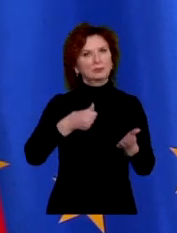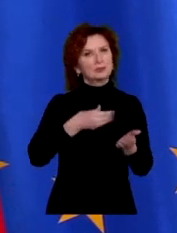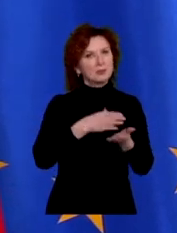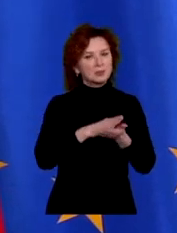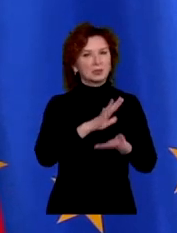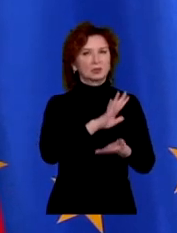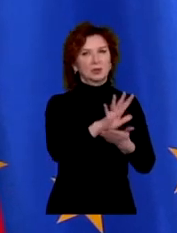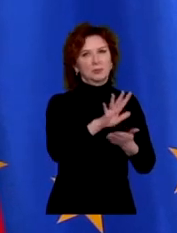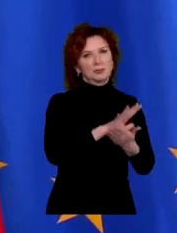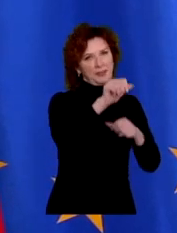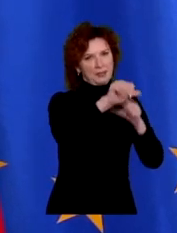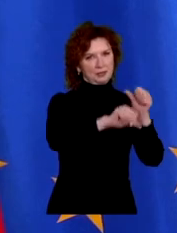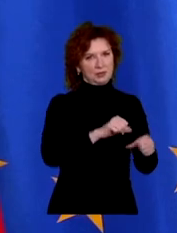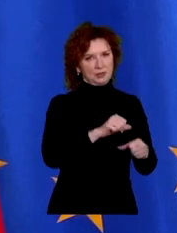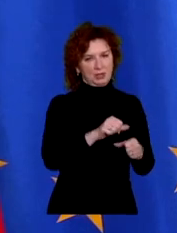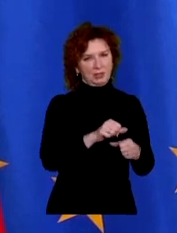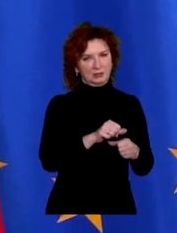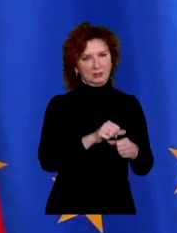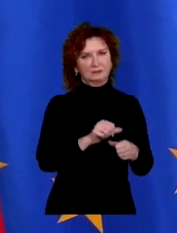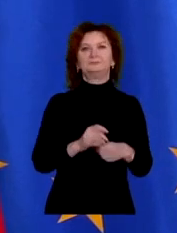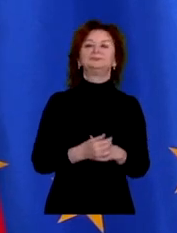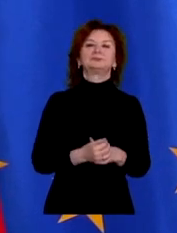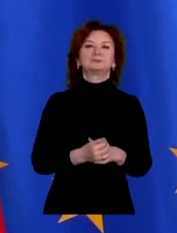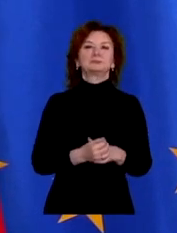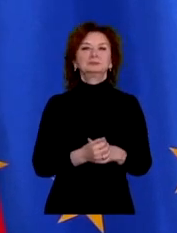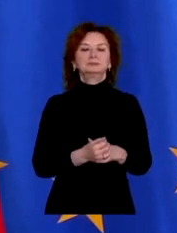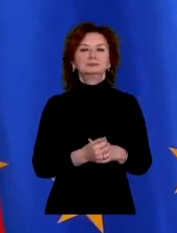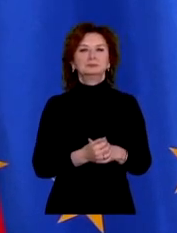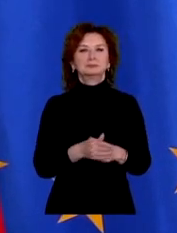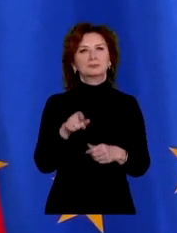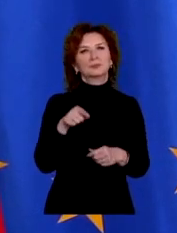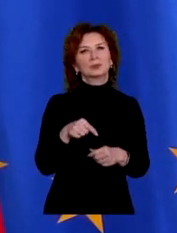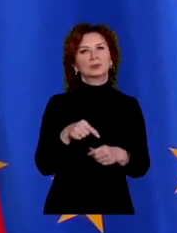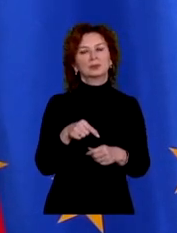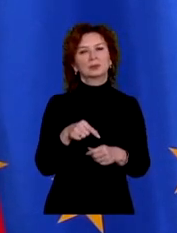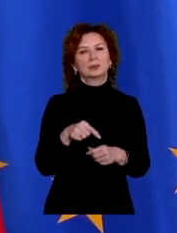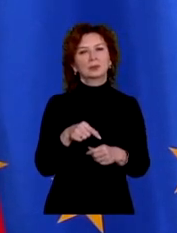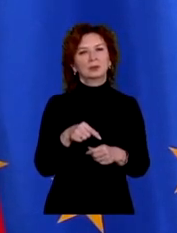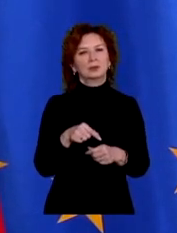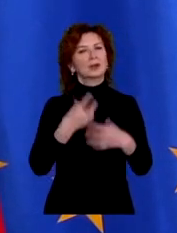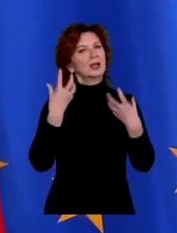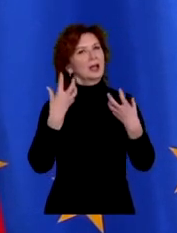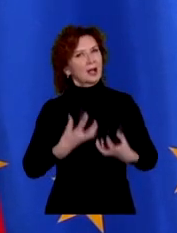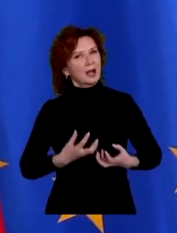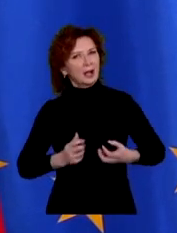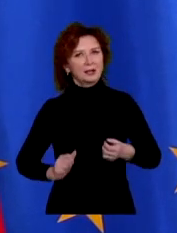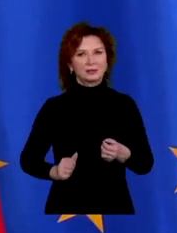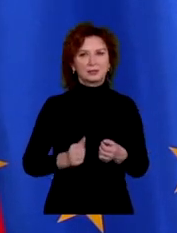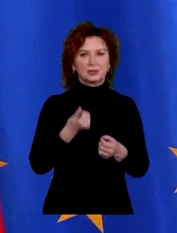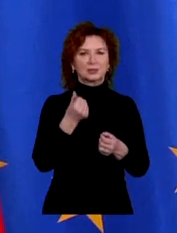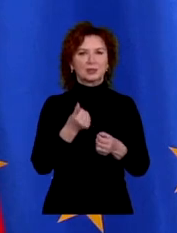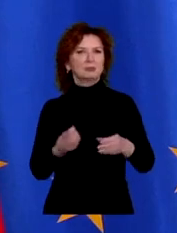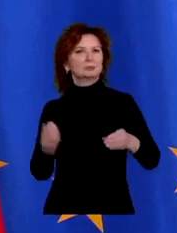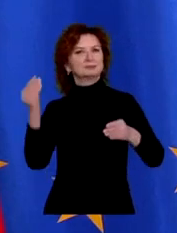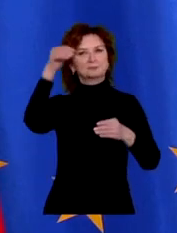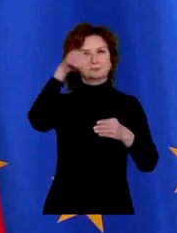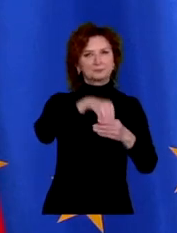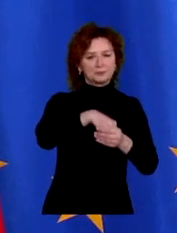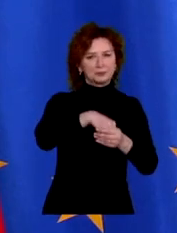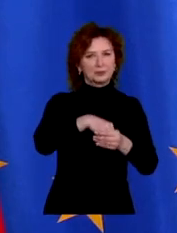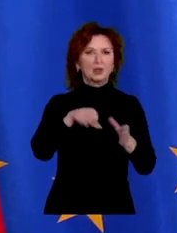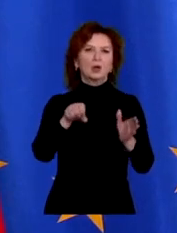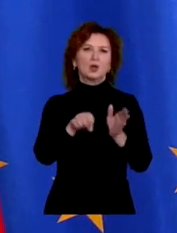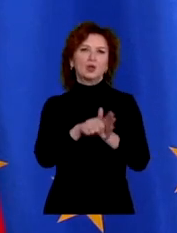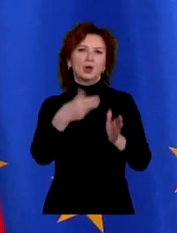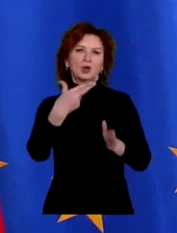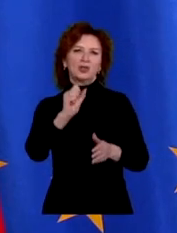lat z grubsza, pierwsza połowa tego 30-lecia to aspiracje przystąpienia do Sojuszu Północnoatlantyckiego i